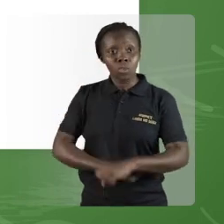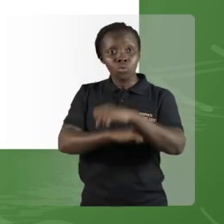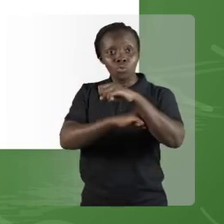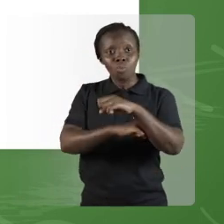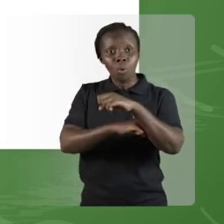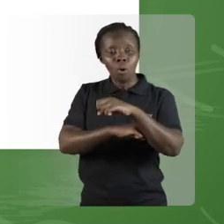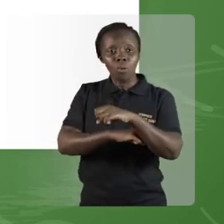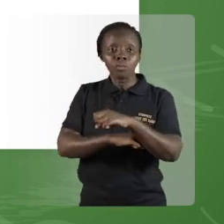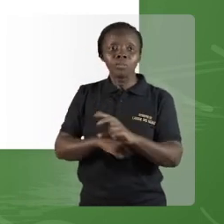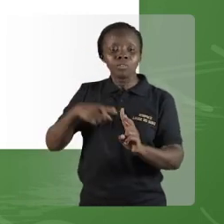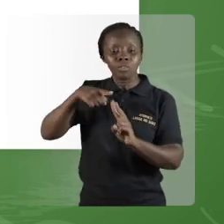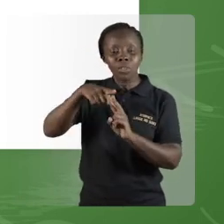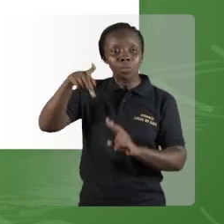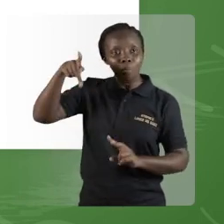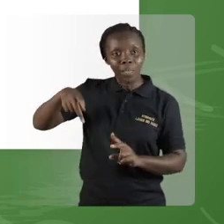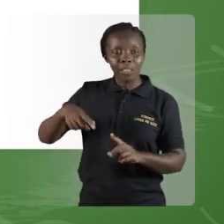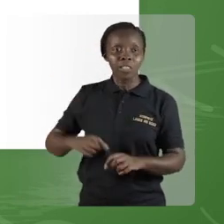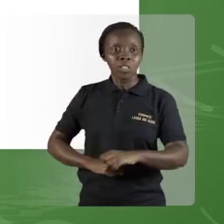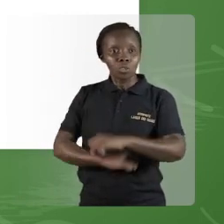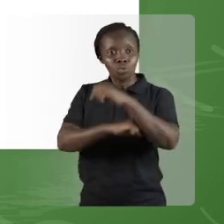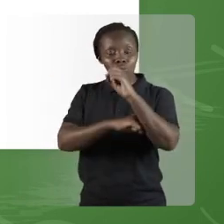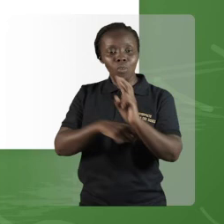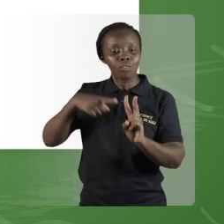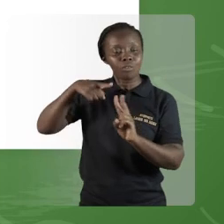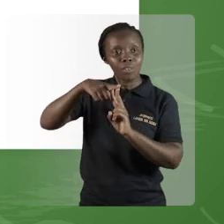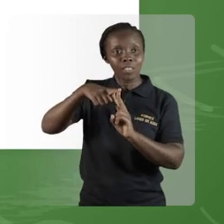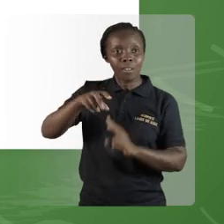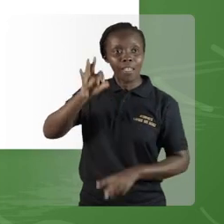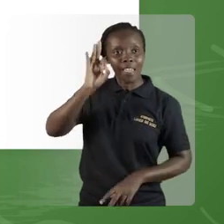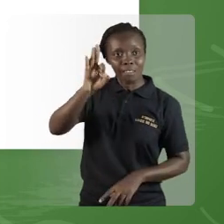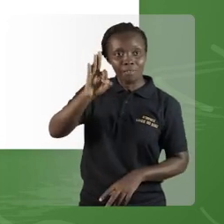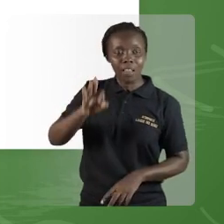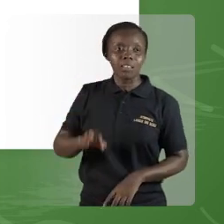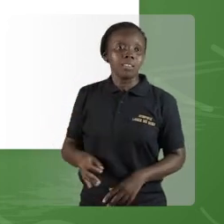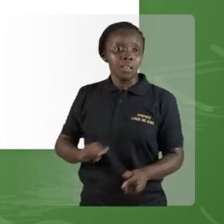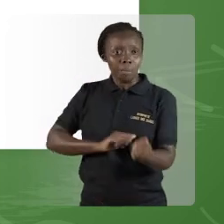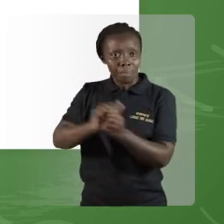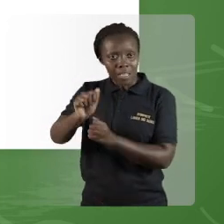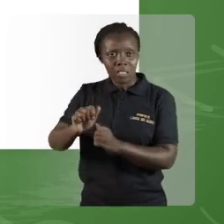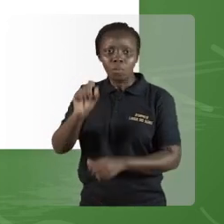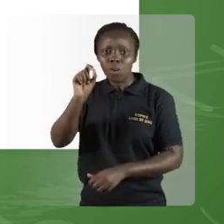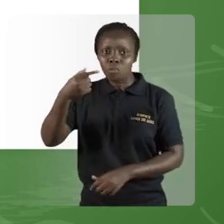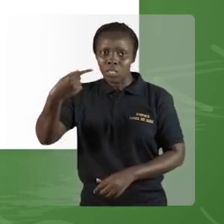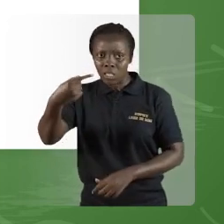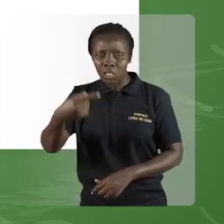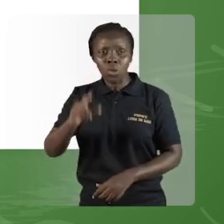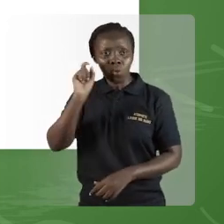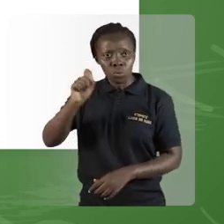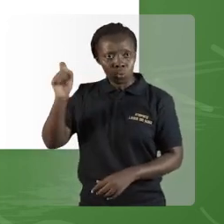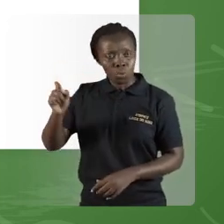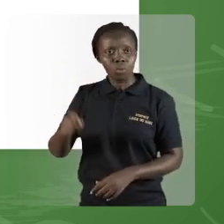déjà au point G, alors le support de R va passer au même point G.